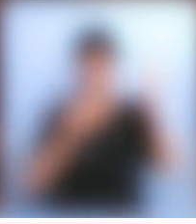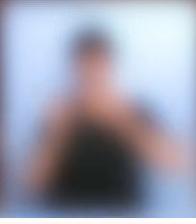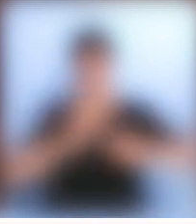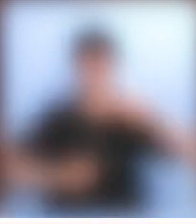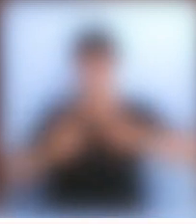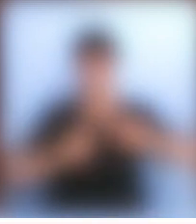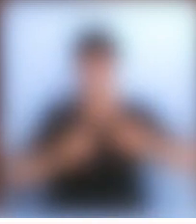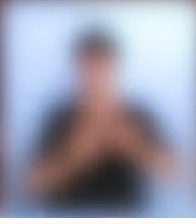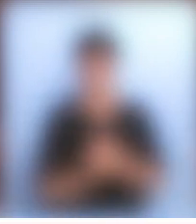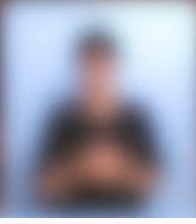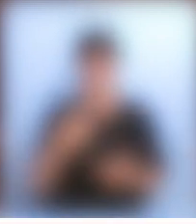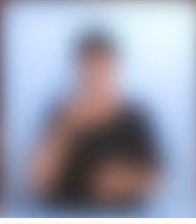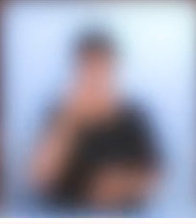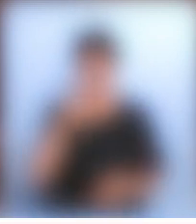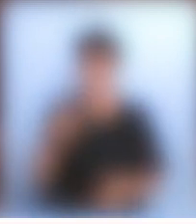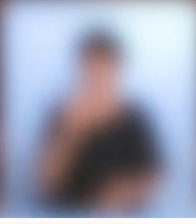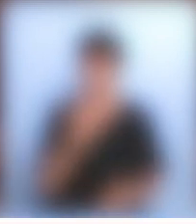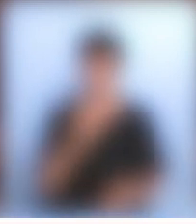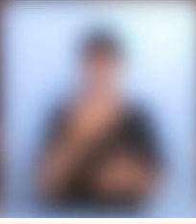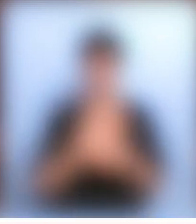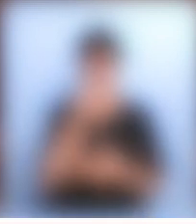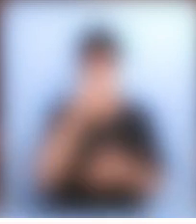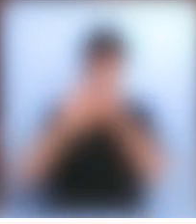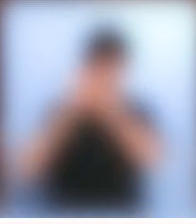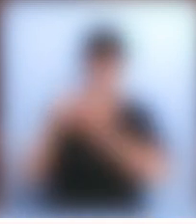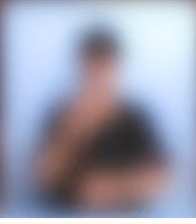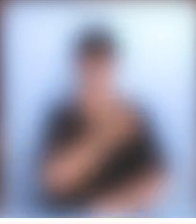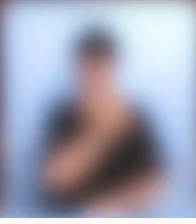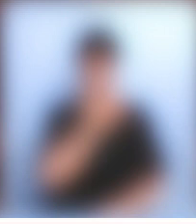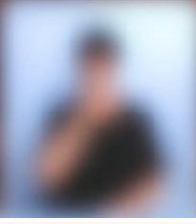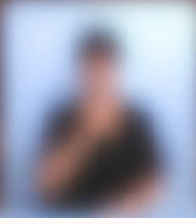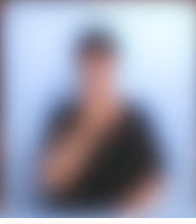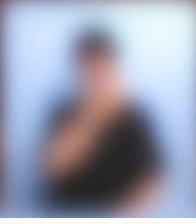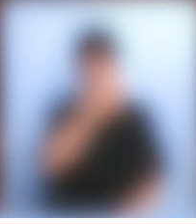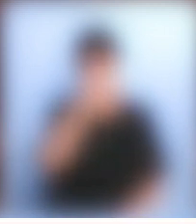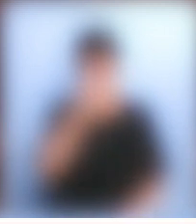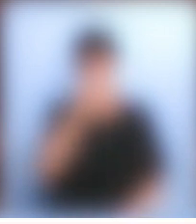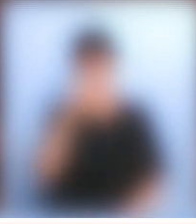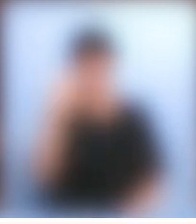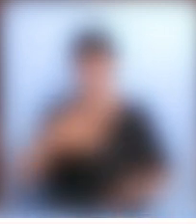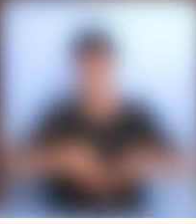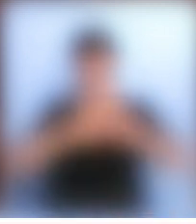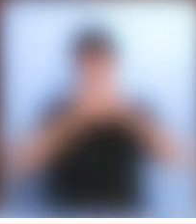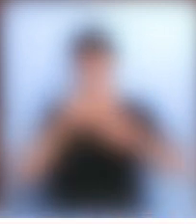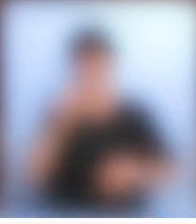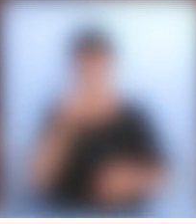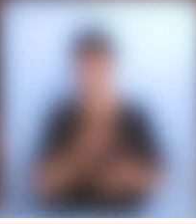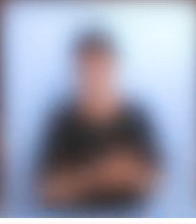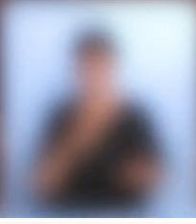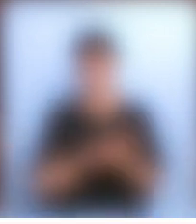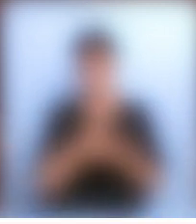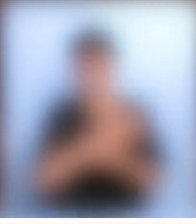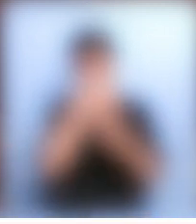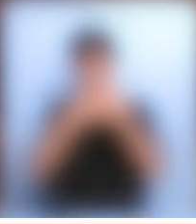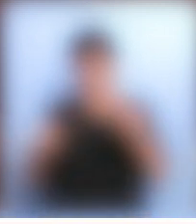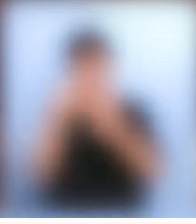呢個方針係非常之錯嘅，因為香港電台正如佢自己講，佢係1928年成立一個即係七八十年嘅組